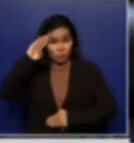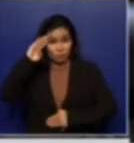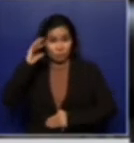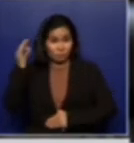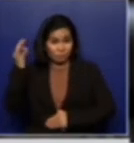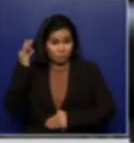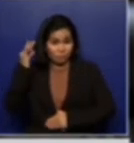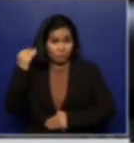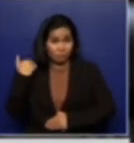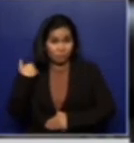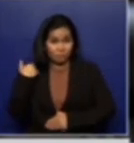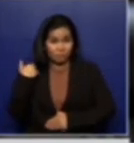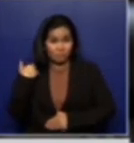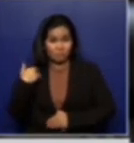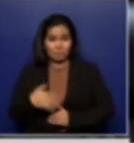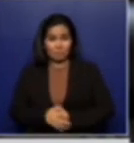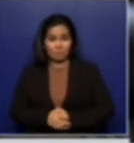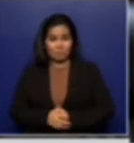านครับ